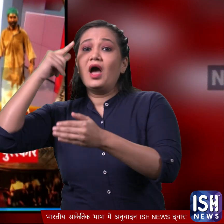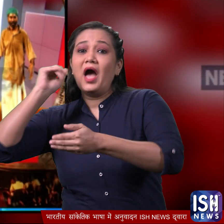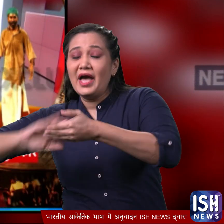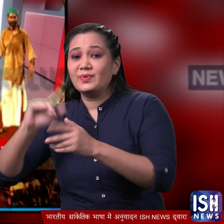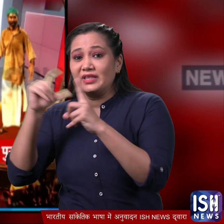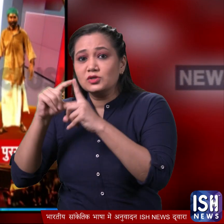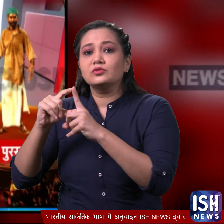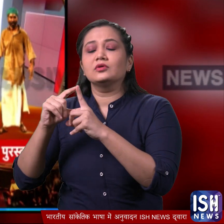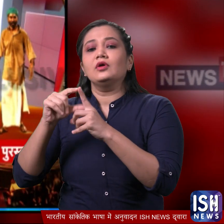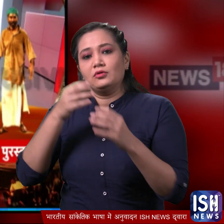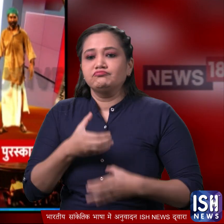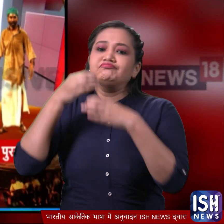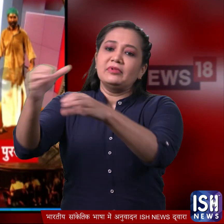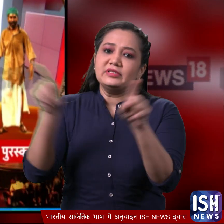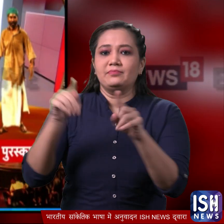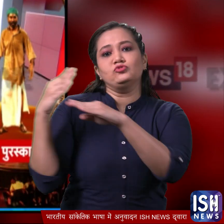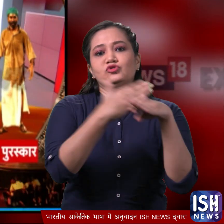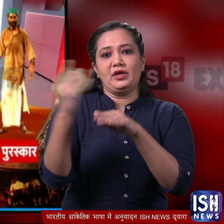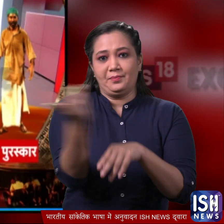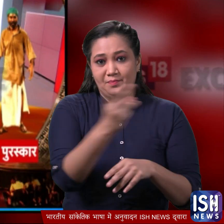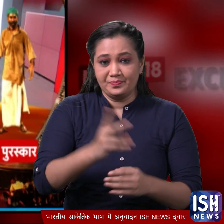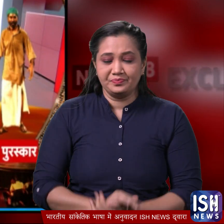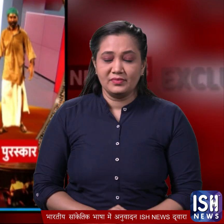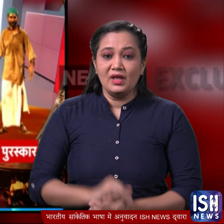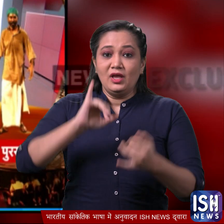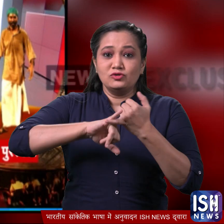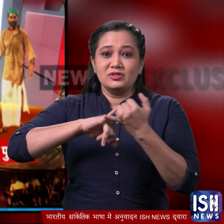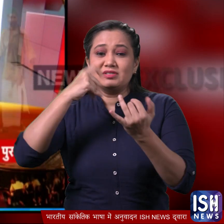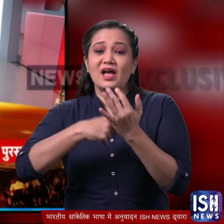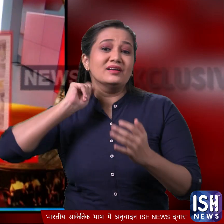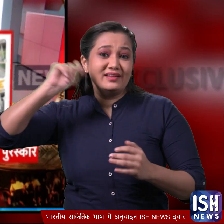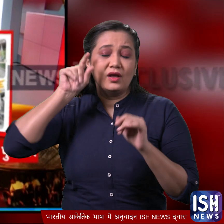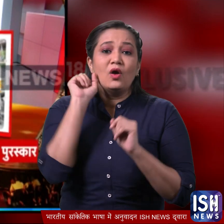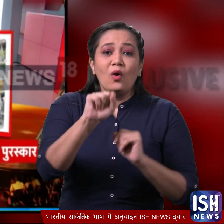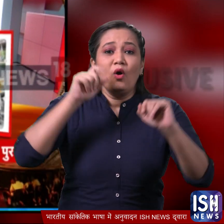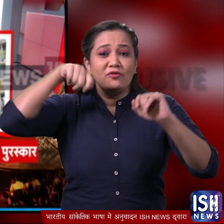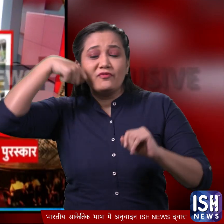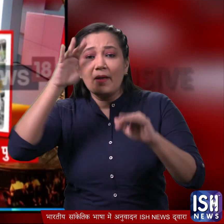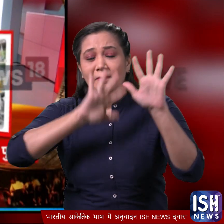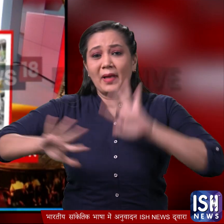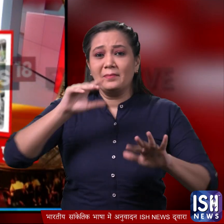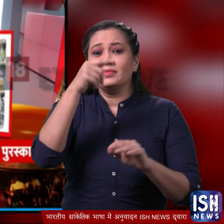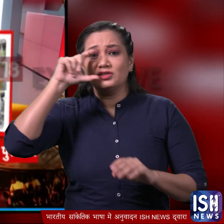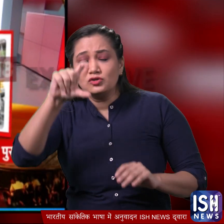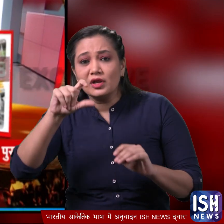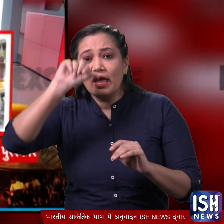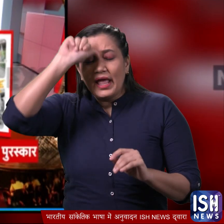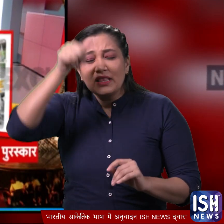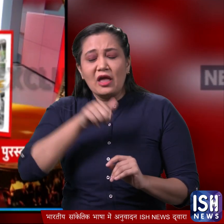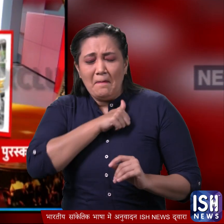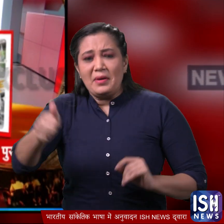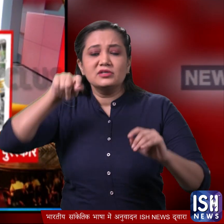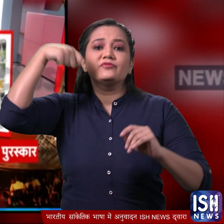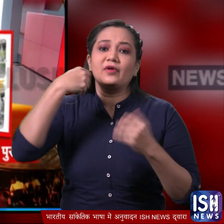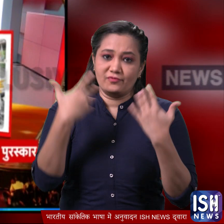भी उनकी फिल्म असुरन के लिए बेस्ट एक्टर का सम्मान दिया गया, जबकि एक्टर सुशांत सिंह राजपूत की फिल्म छिछोरे को सर्वश्रेष्ठ हिंदी फिल्म